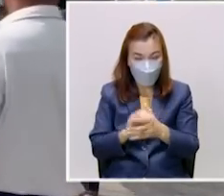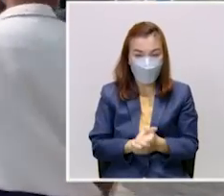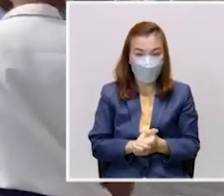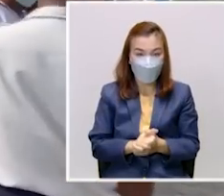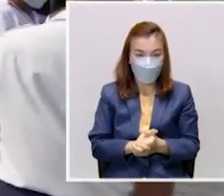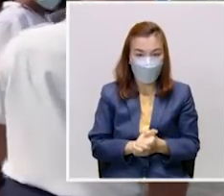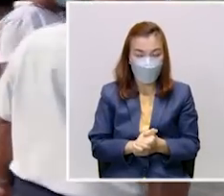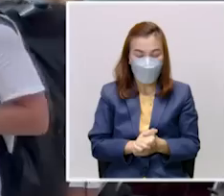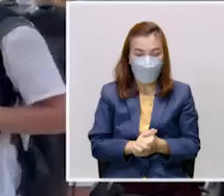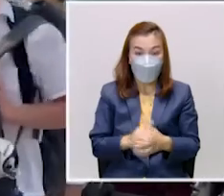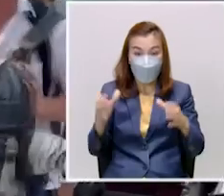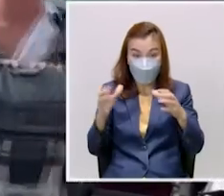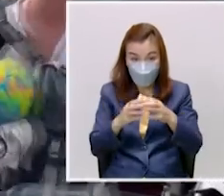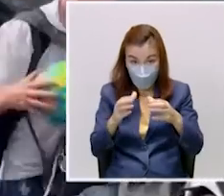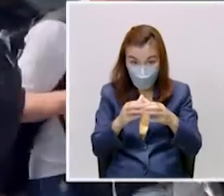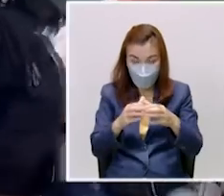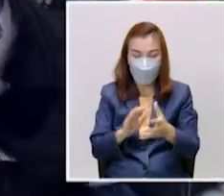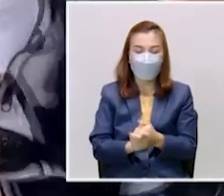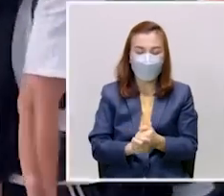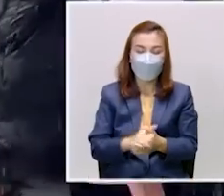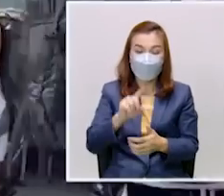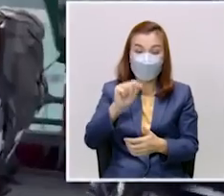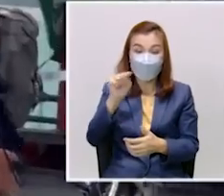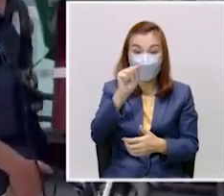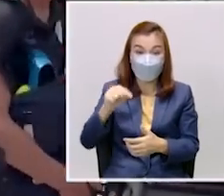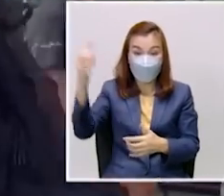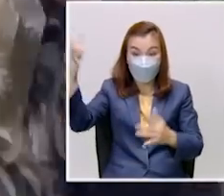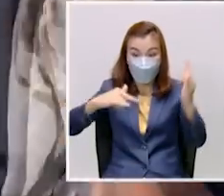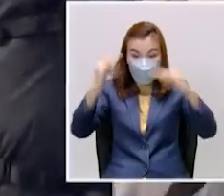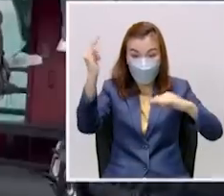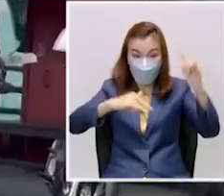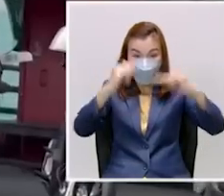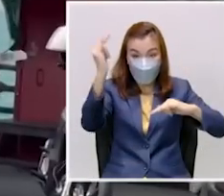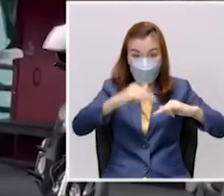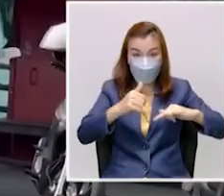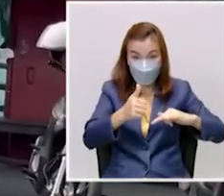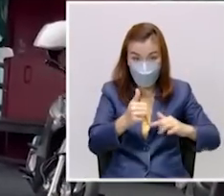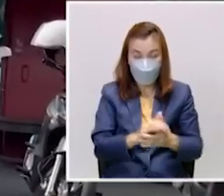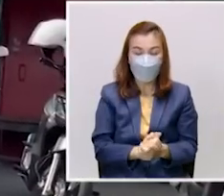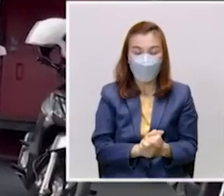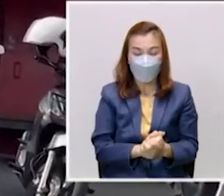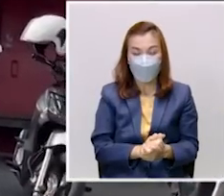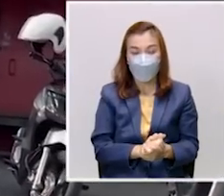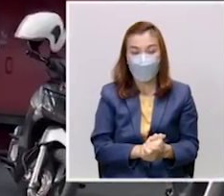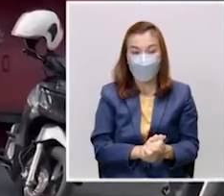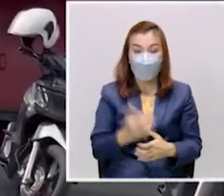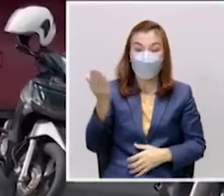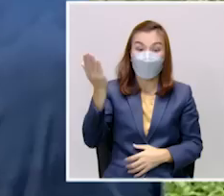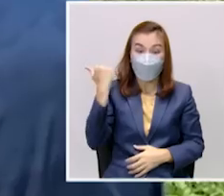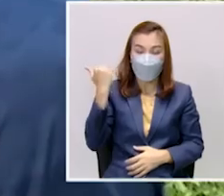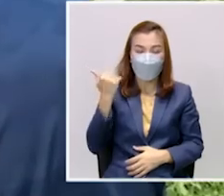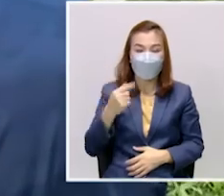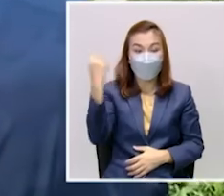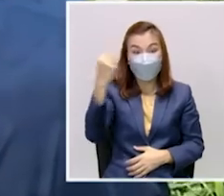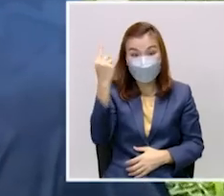จะมี 20% อย่ามีโอกาสที่จะเข้ามาได้เนี่ยถ้าแต่ละประเทศที่ตัวเลขที่เดิมฐานเดิมที่มีอยู่ที่มาท่องเที่ยวไทยเนี่ยน